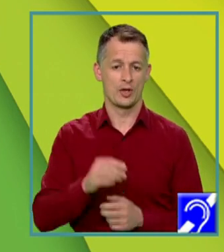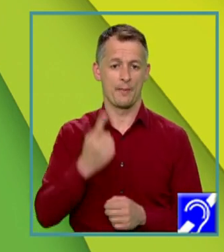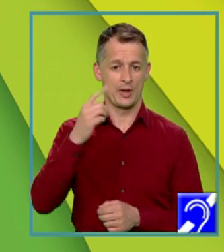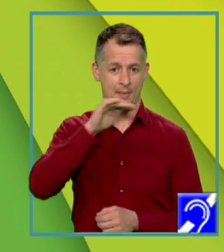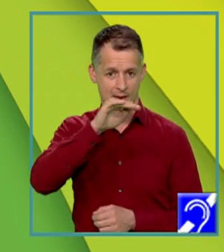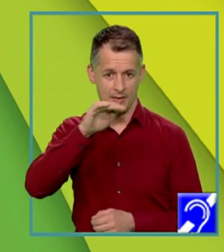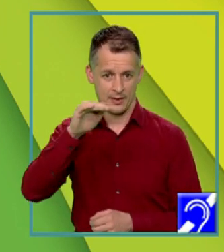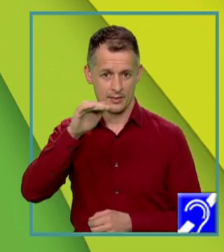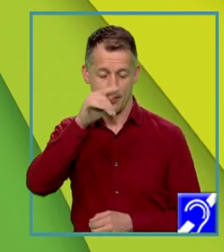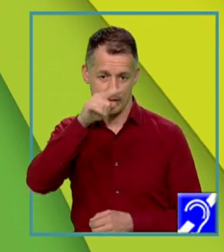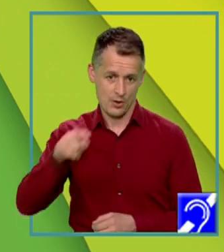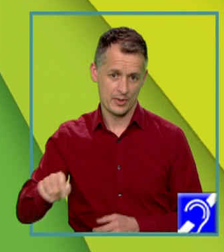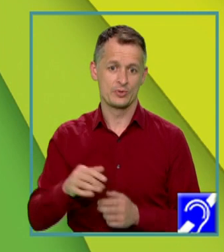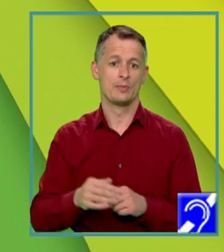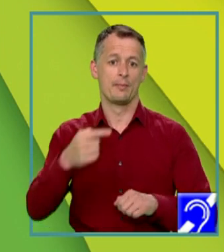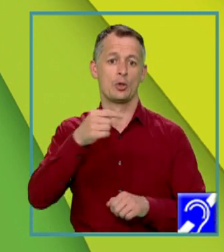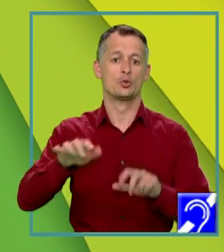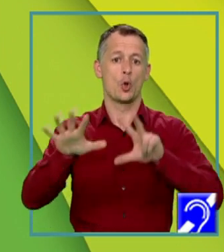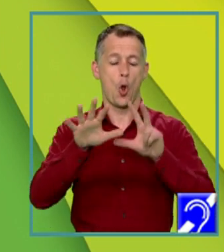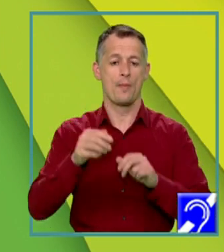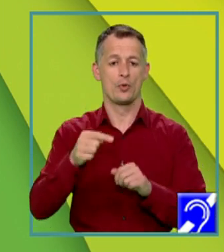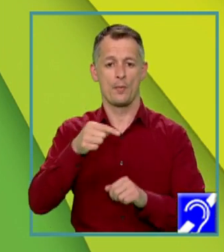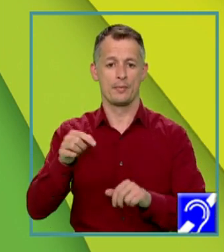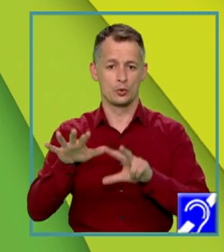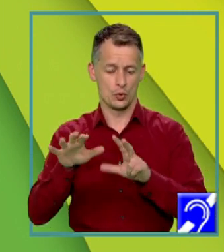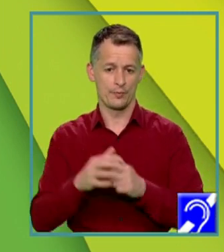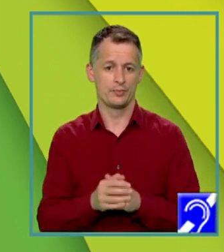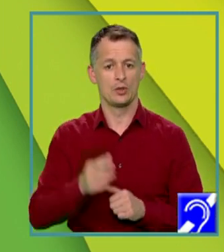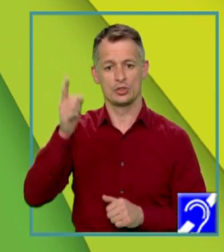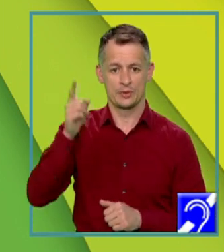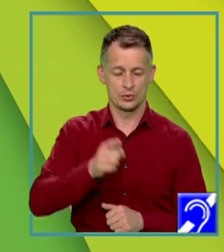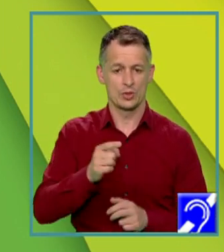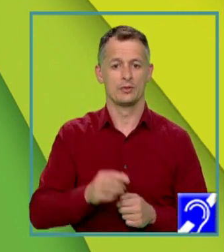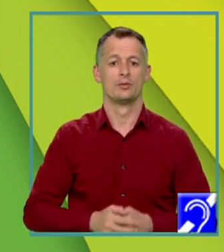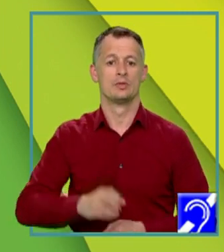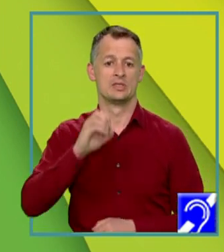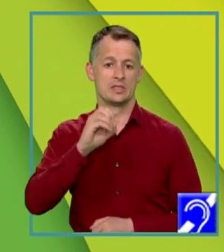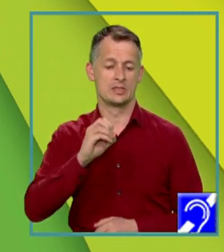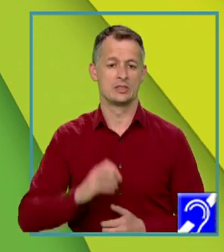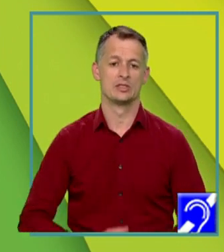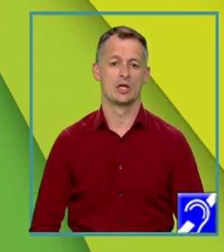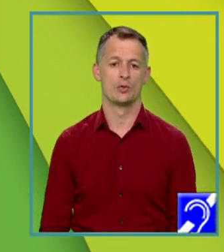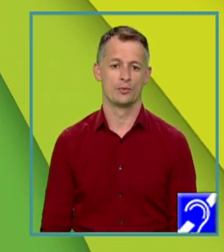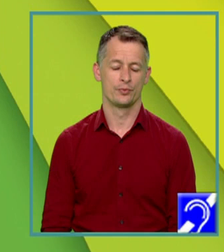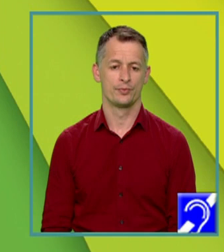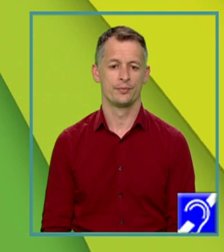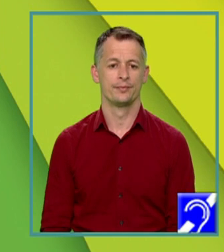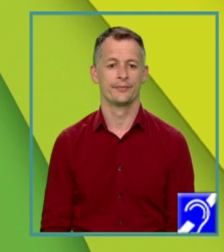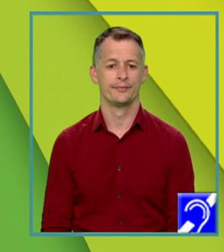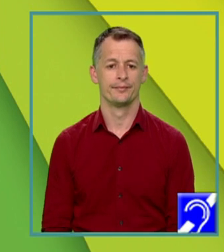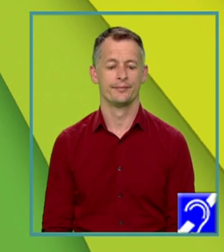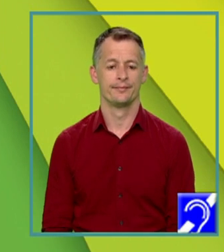ce are pe diagonala principală elementele egal cu minus 8 și pe diagonala secundară elementele egale cu